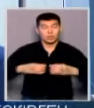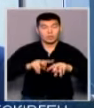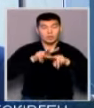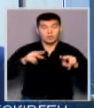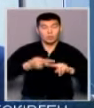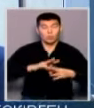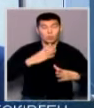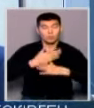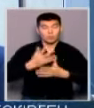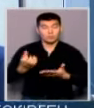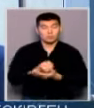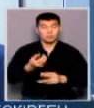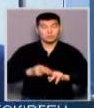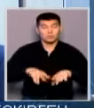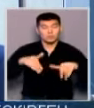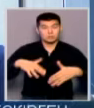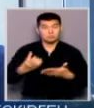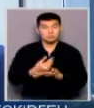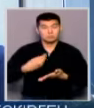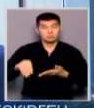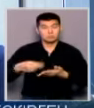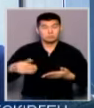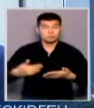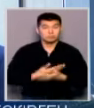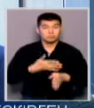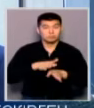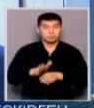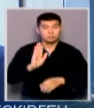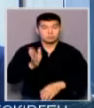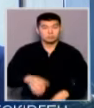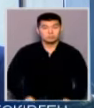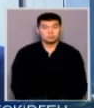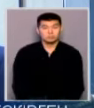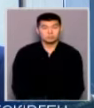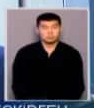қаралып, өз қолдауын тауып, қызметтер жаңа жетілдіру бағытында жұмыстар жүргізілуде.